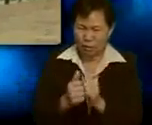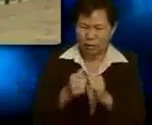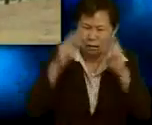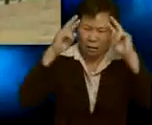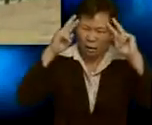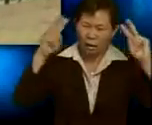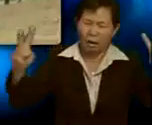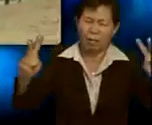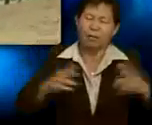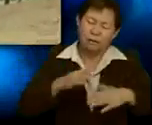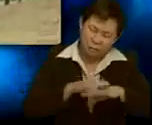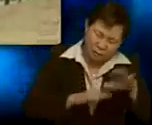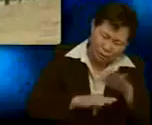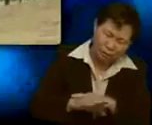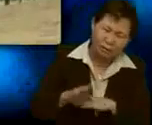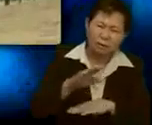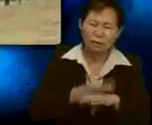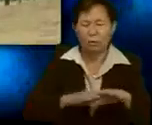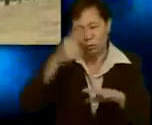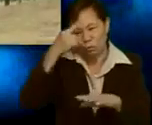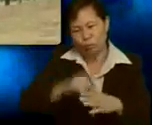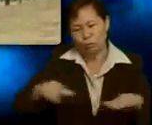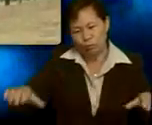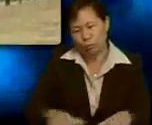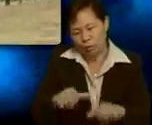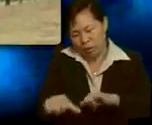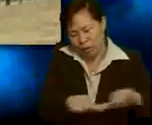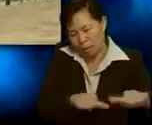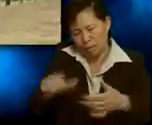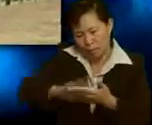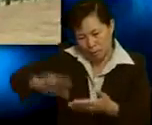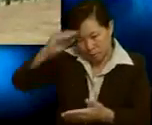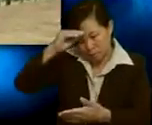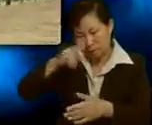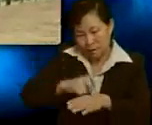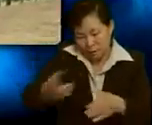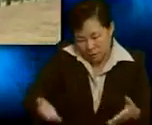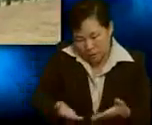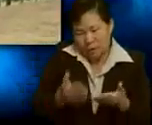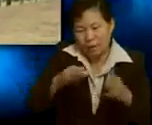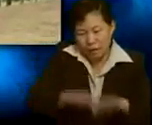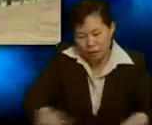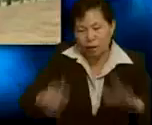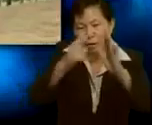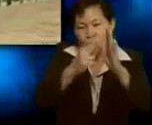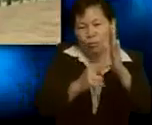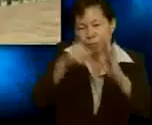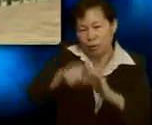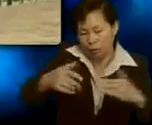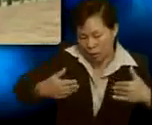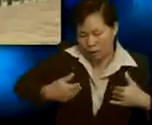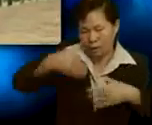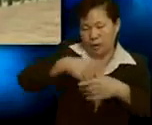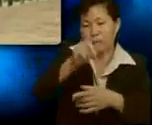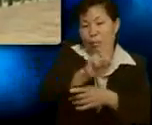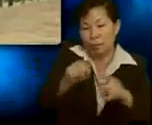keadaan aman, damai, selesa, sentosa untuk nak melakukan aktiviti pembelajaran. Di sinilah adik-adik, undang-undang perlu ada di